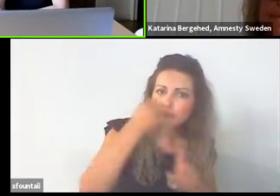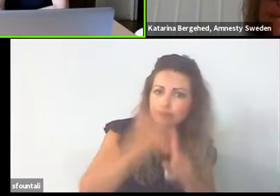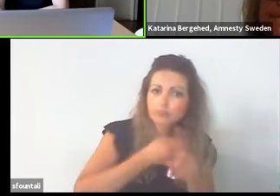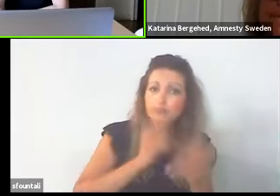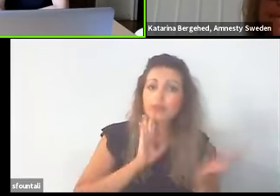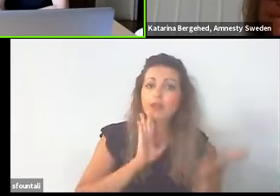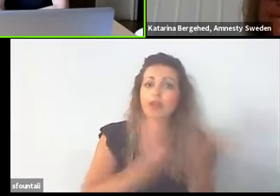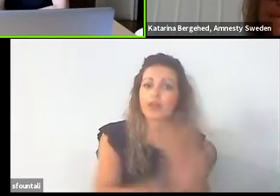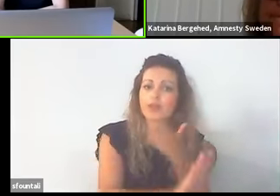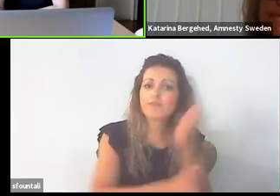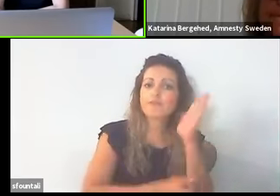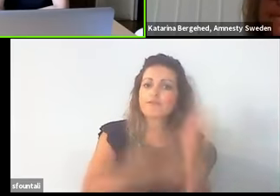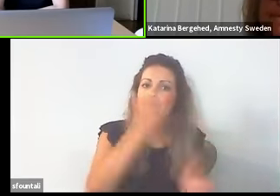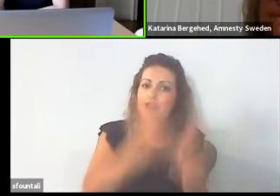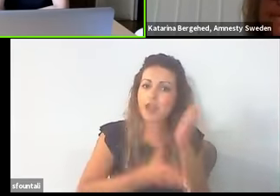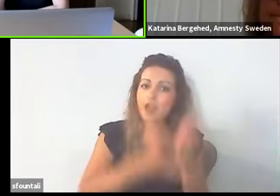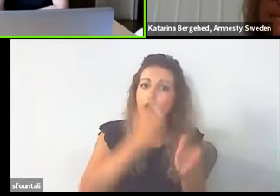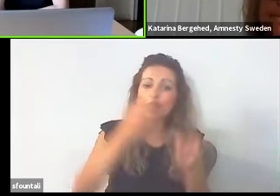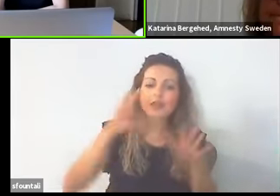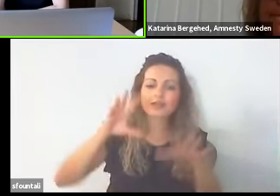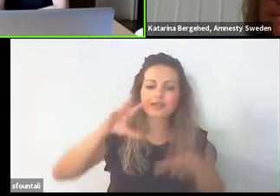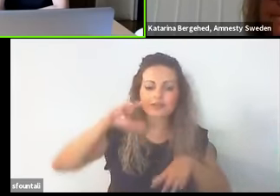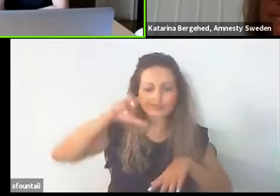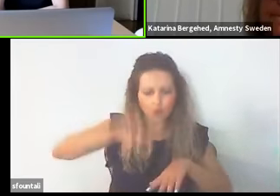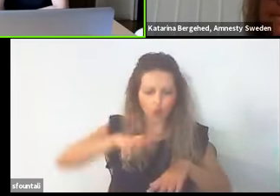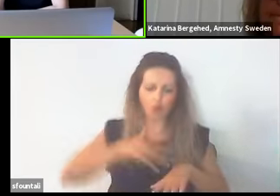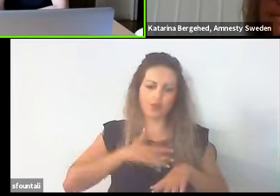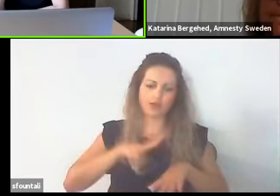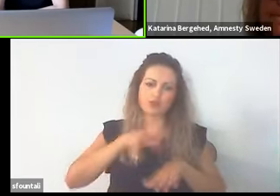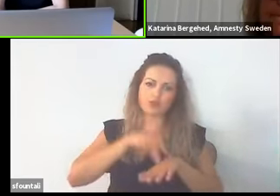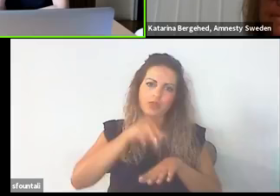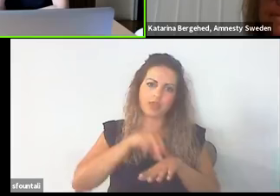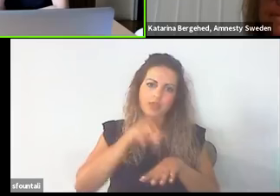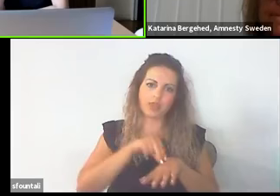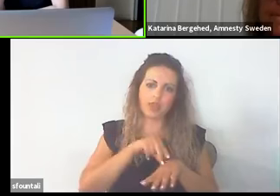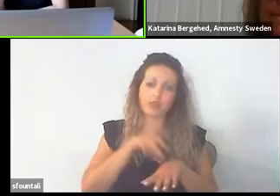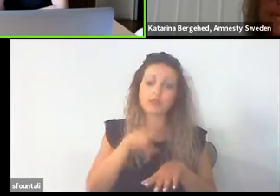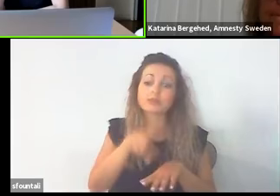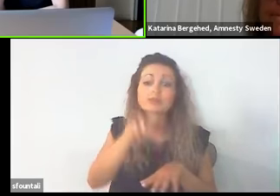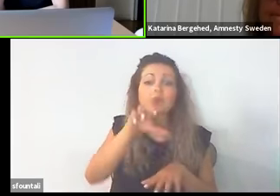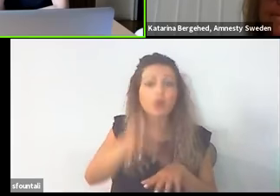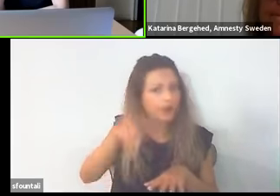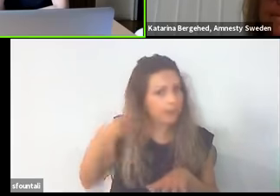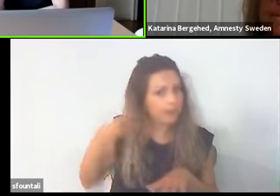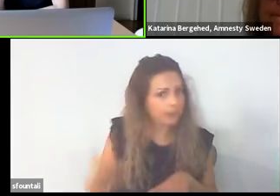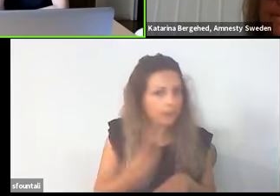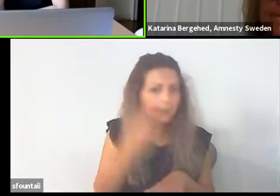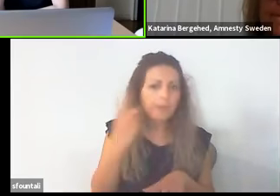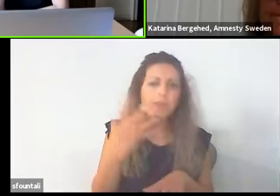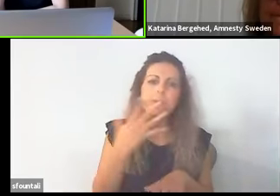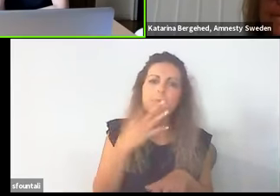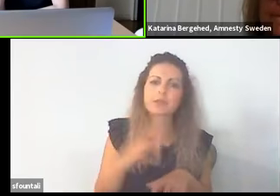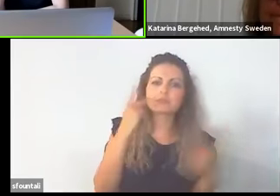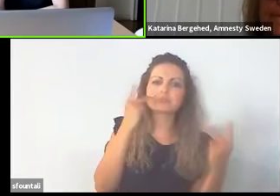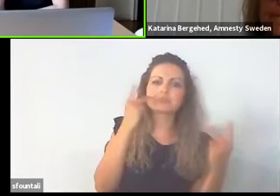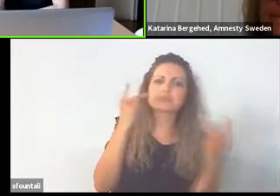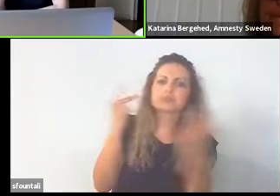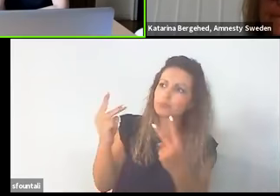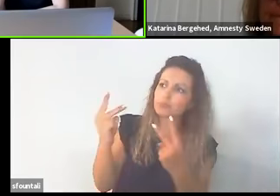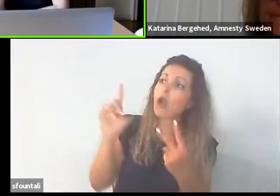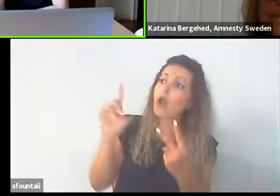δική τους χώρα, στη Σουηδία. Η οποία μάλιστα είναι μια χώρα που πολύ συχνά τη θεωρούμε ως μια χώρα που είναι οι πιο